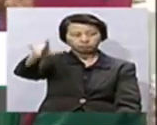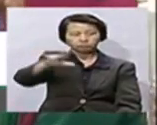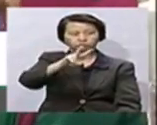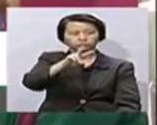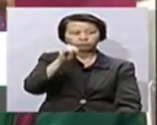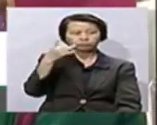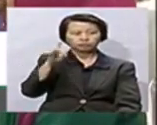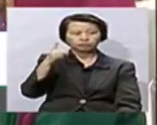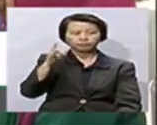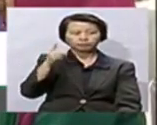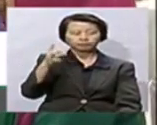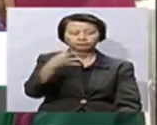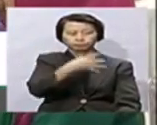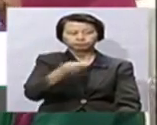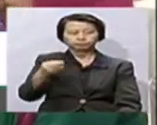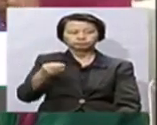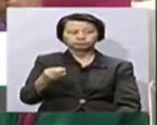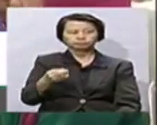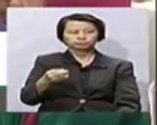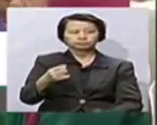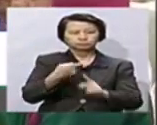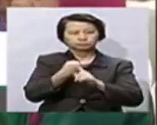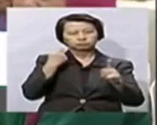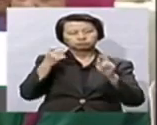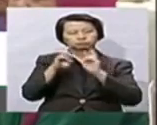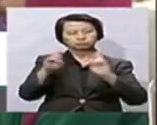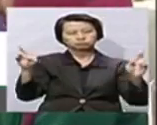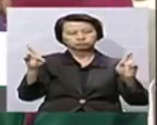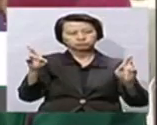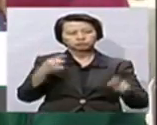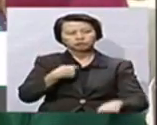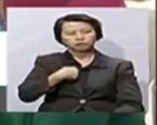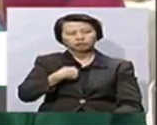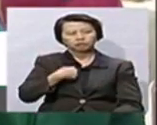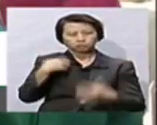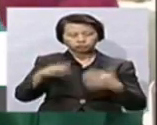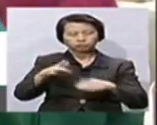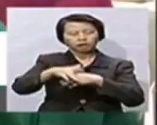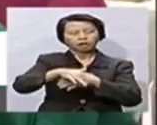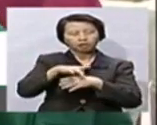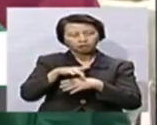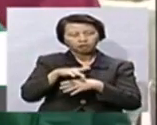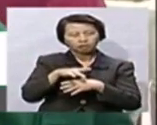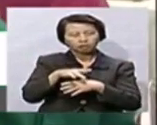inilah. Dan dari segi persiapan, saya pun dari awal.